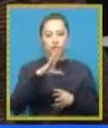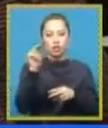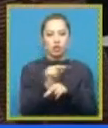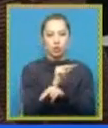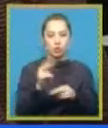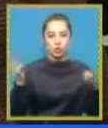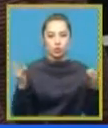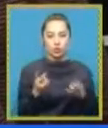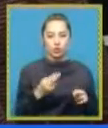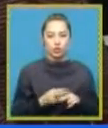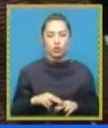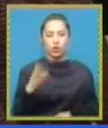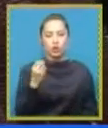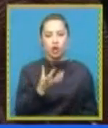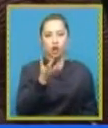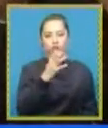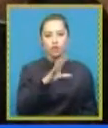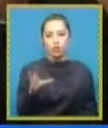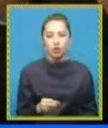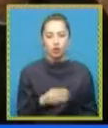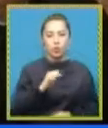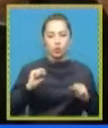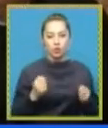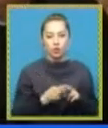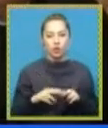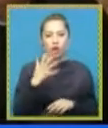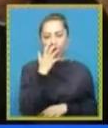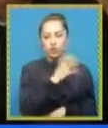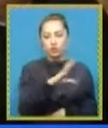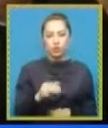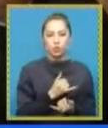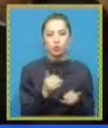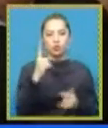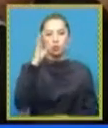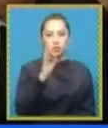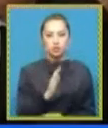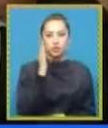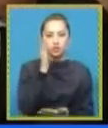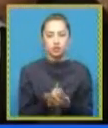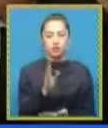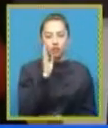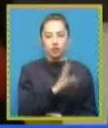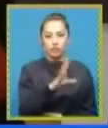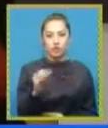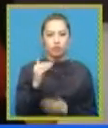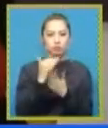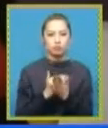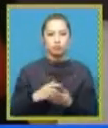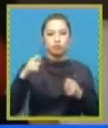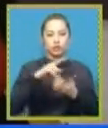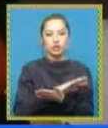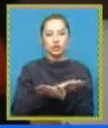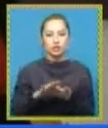қажет. Жылу маусымына дайындық 100% деп сендірді сала басшысы. Журналистердің су сапасы санитарлық талапқа сай